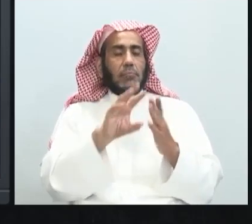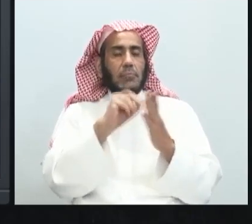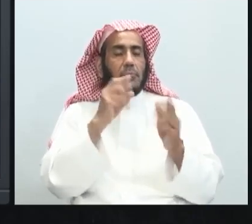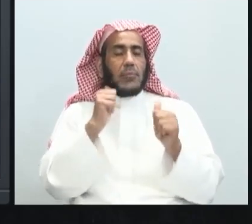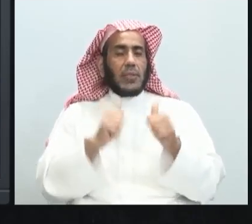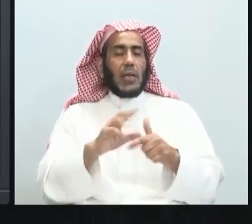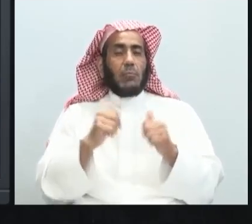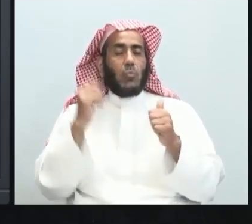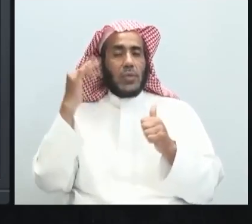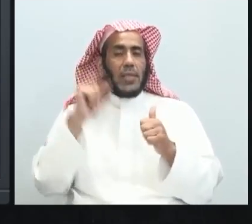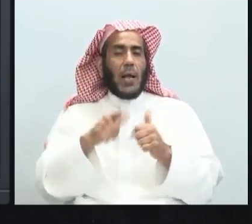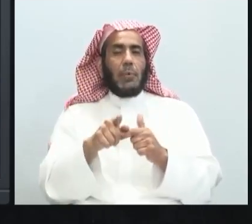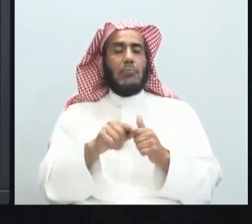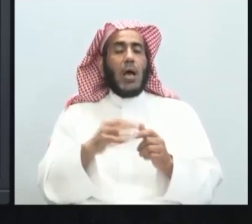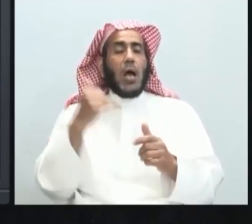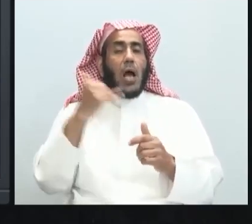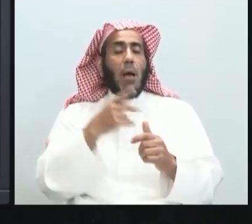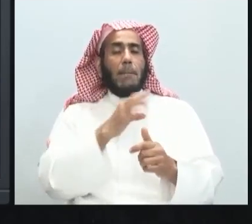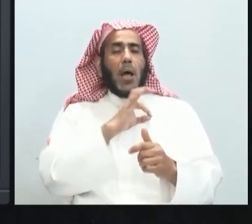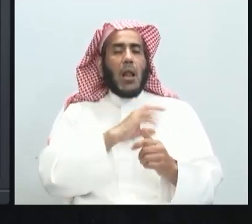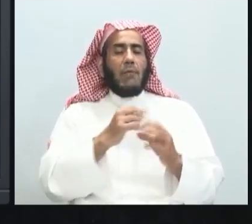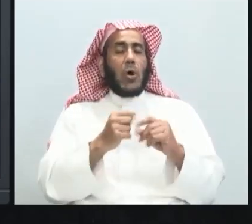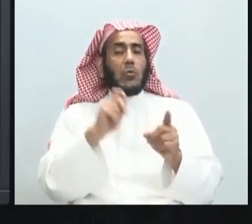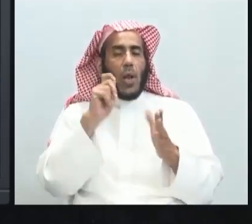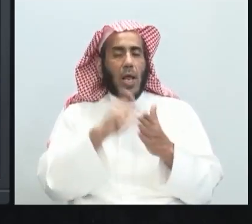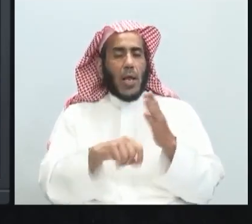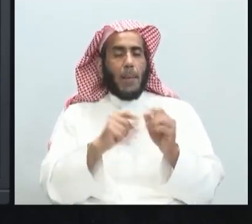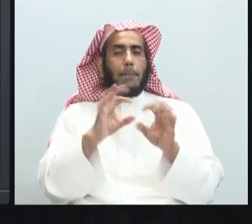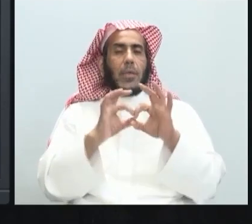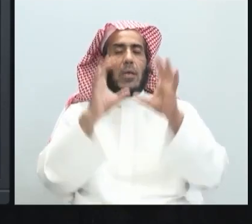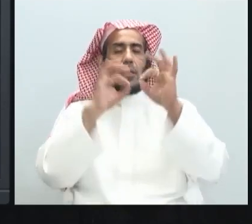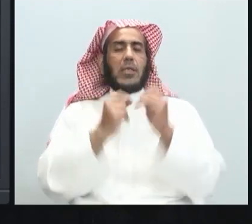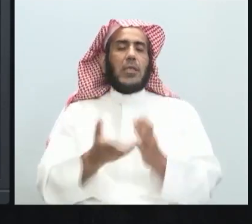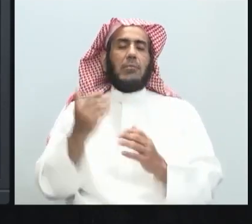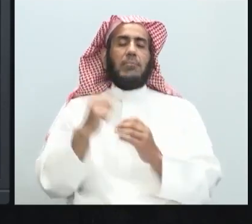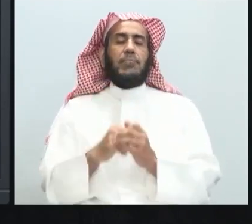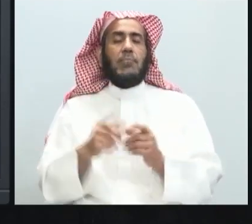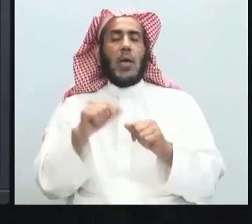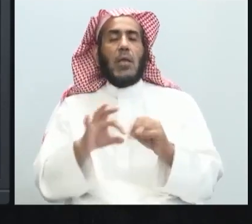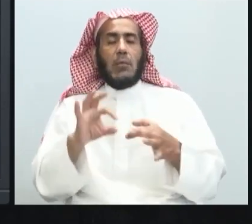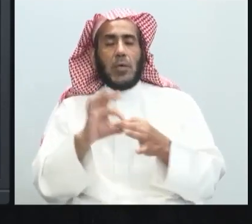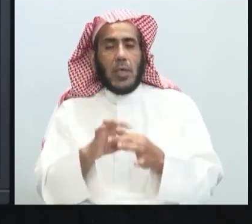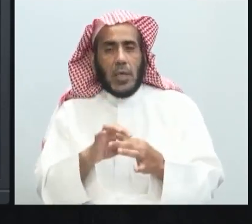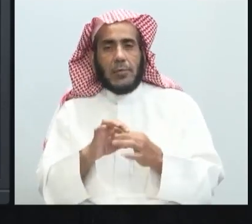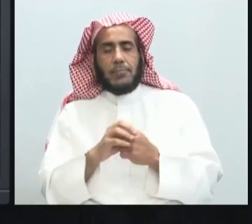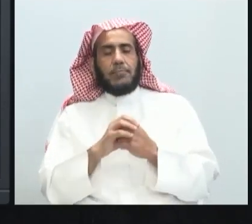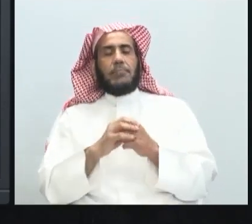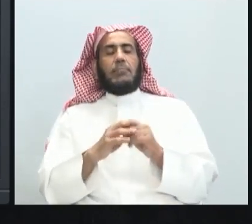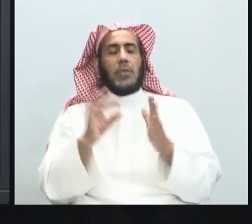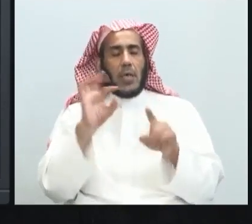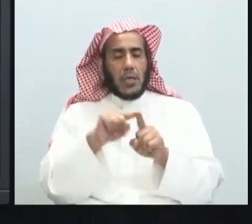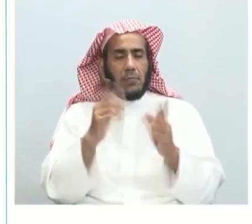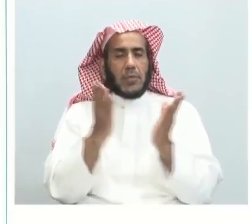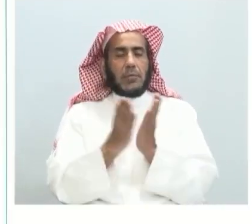الطالب والطالبه اهم الفوائد والاحكام من الايات الكريمات اذا هذا ما يتعلق باهداف